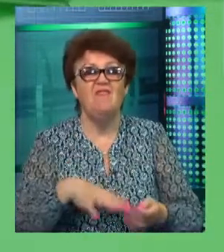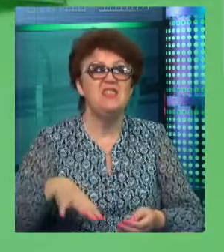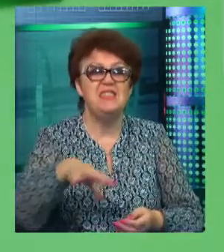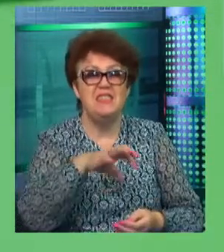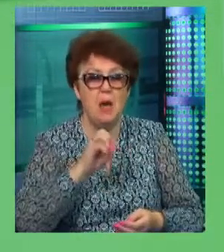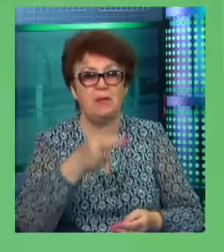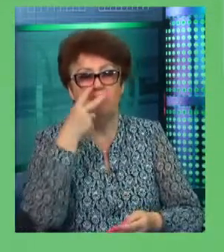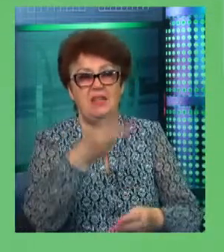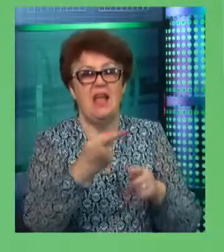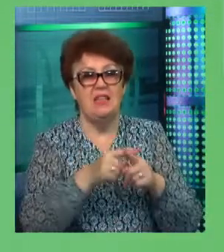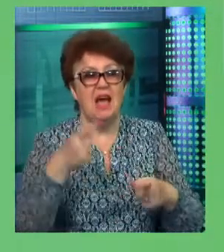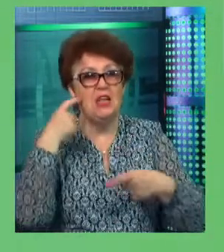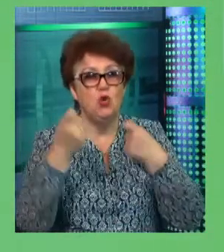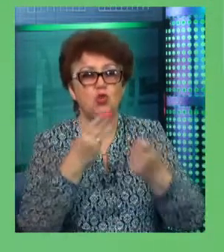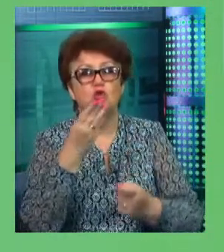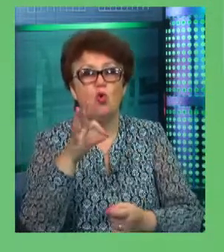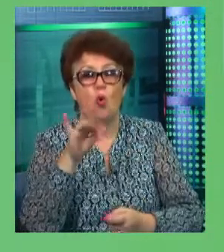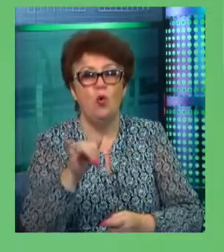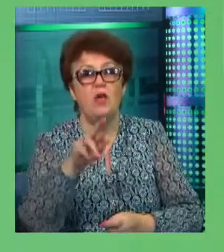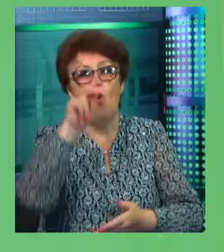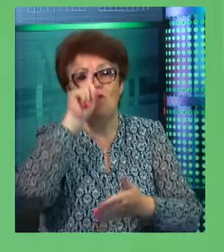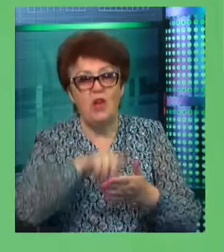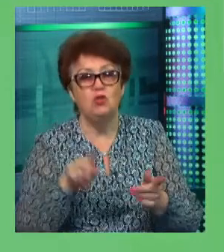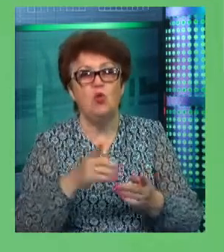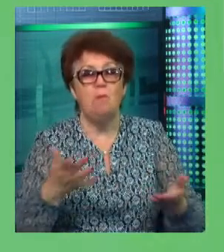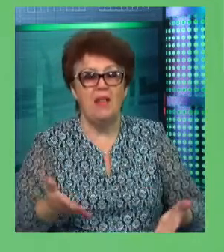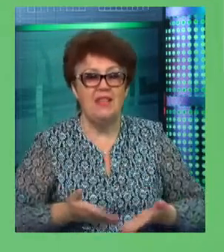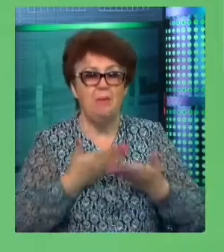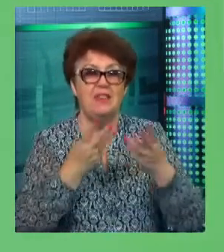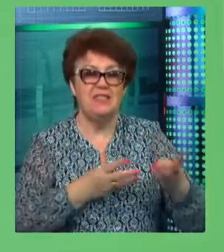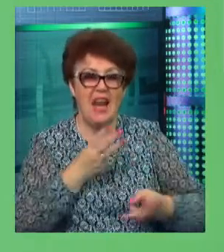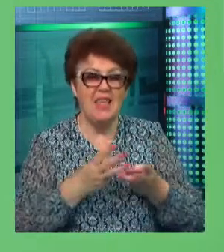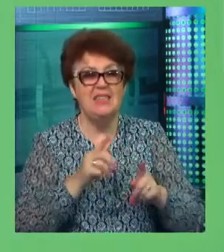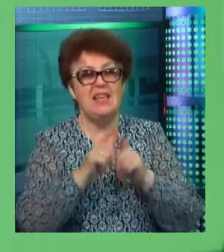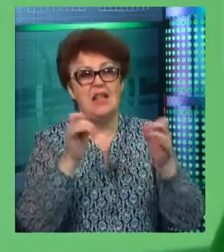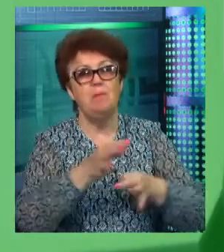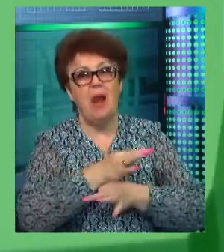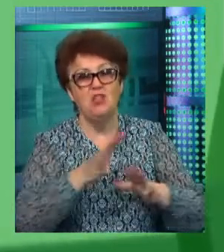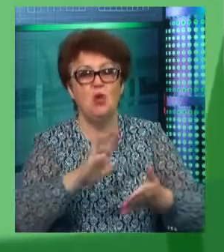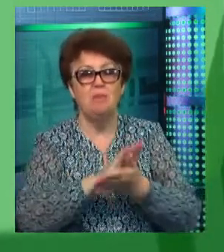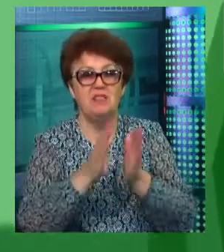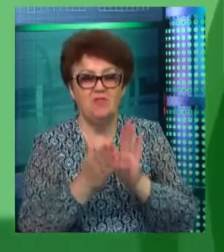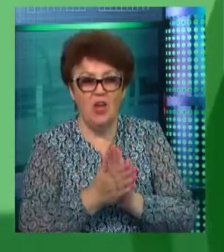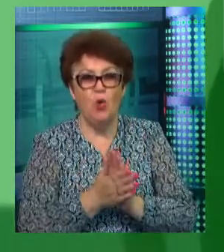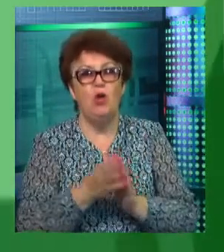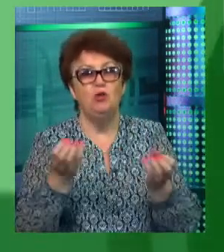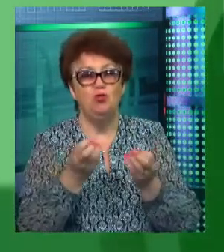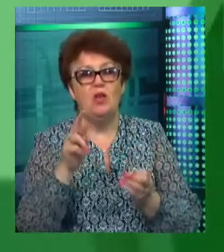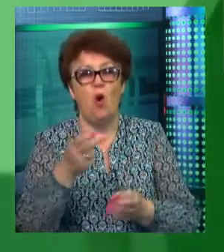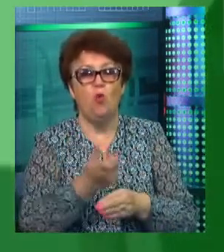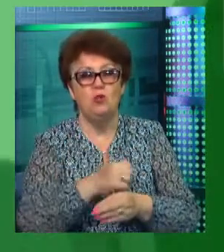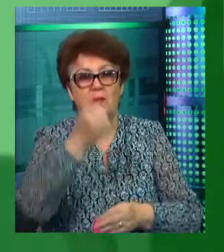всем смотреть это грандиозное шоу я уверена что она поднимет настроение и создаст праздничную атмосферу и еще я очень